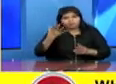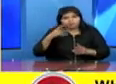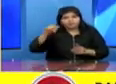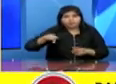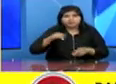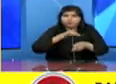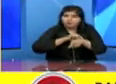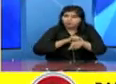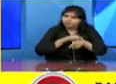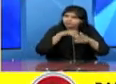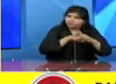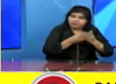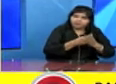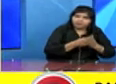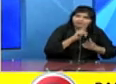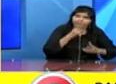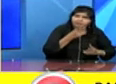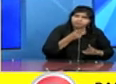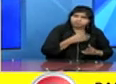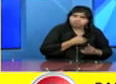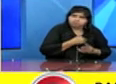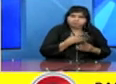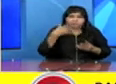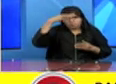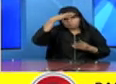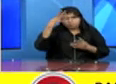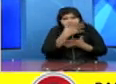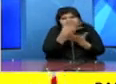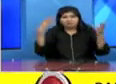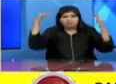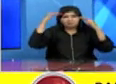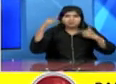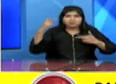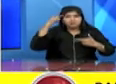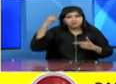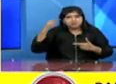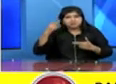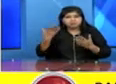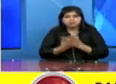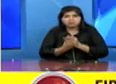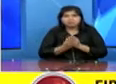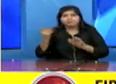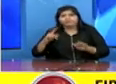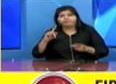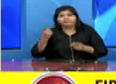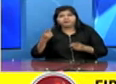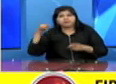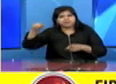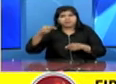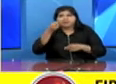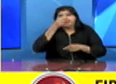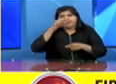मैं हॉस्पिटल में एडमिट हुआ था, पहले तो सब बहुत स्ट्रेस में थे, ज़्यादा टेंशन वो सब था। लेकिन हाँ, सबसे पहले तो उनका भी टेस्ट